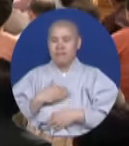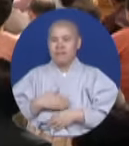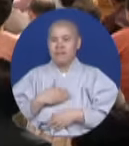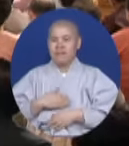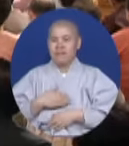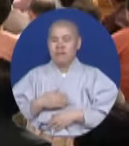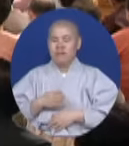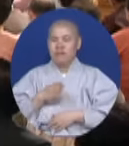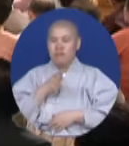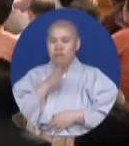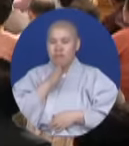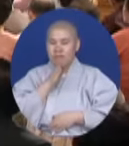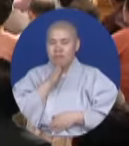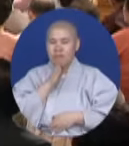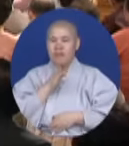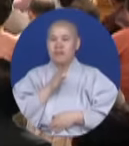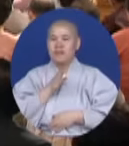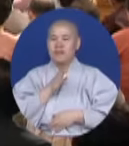실지